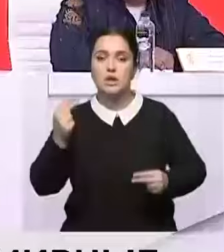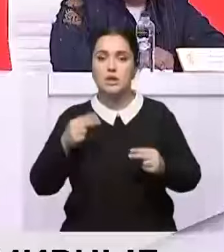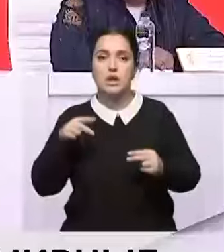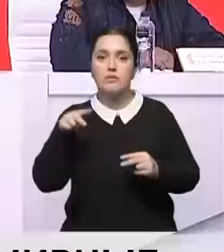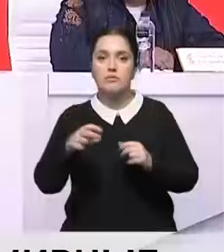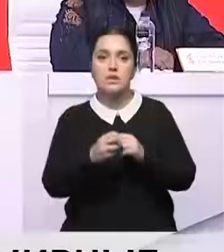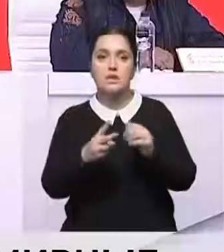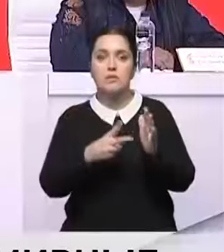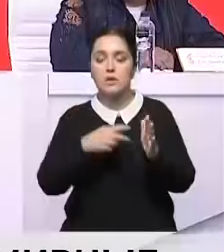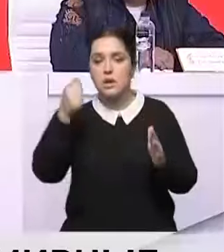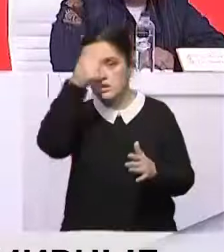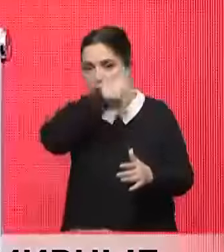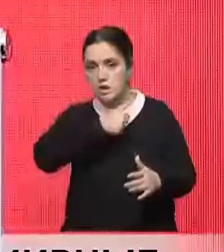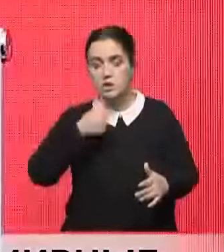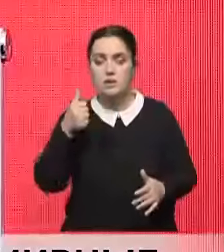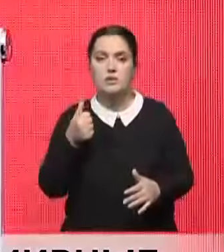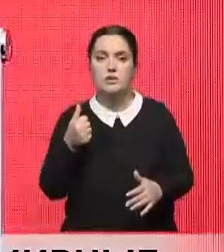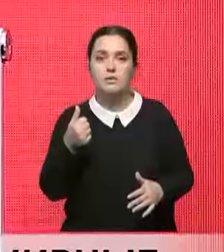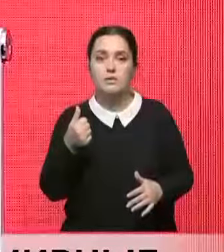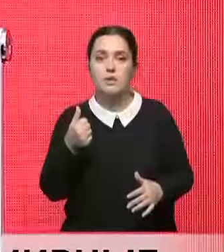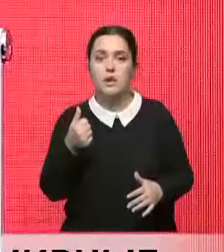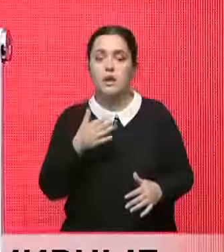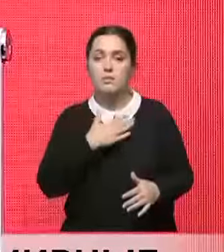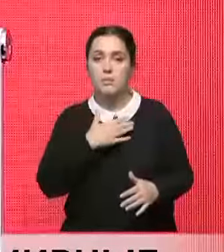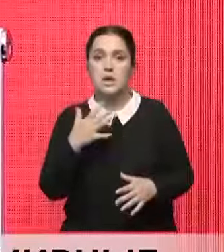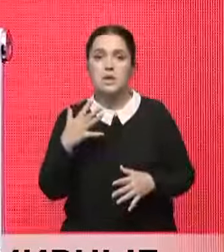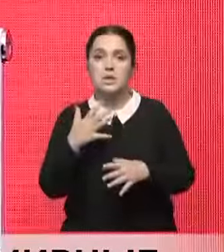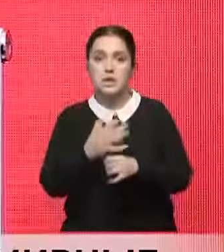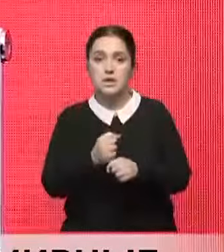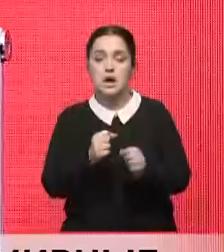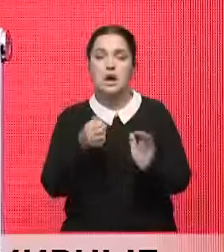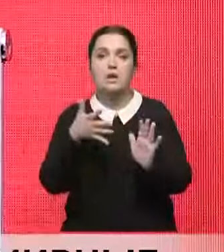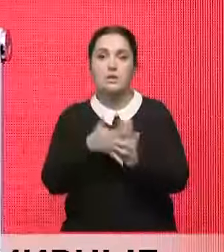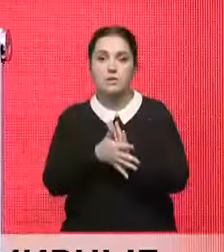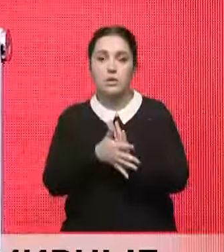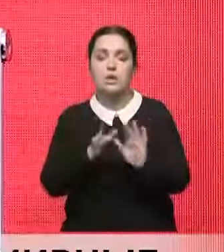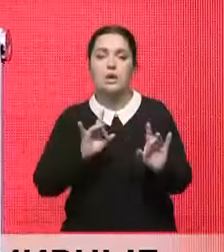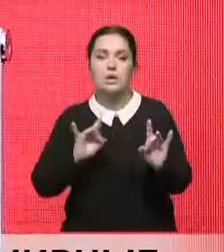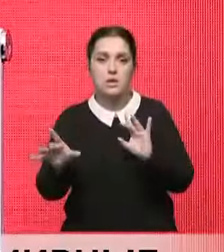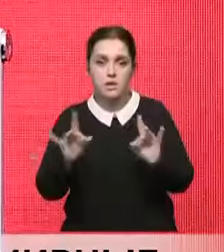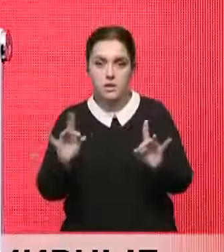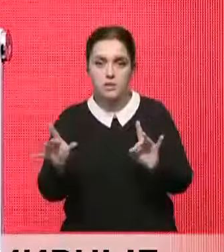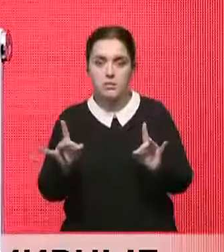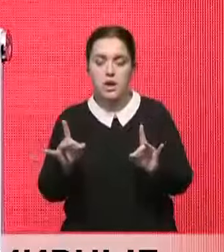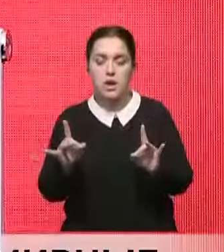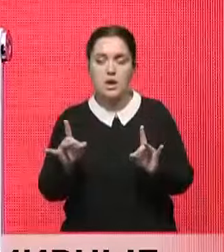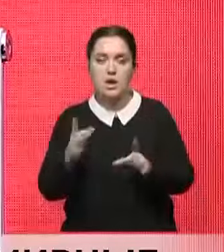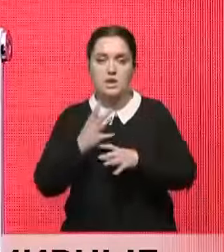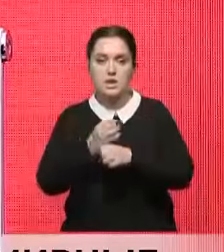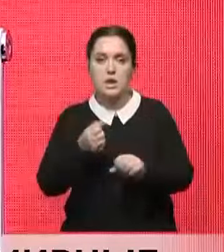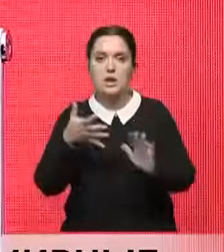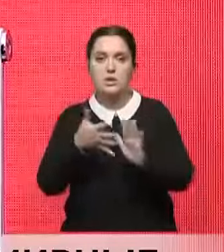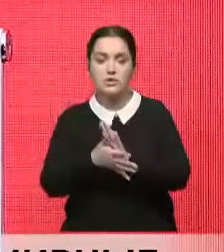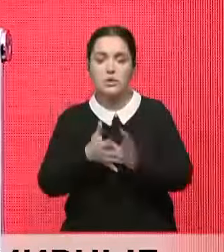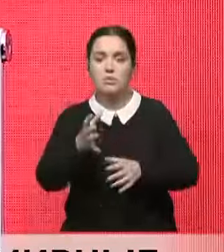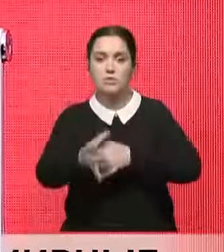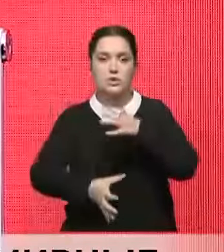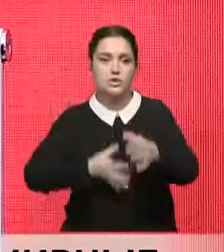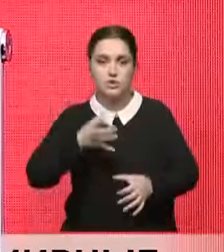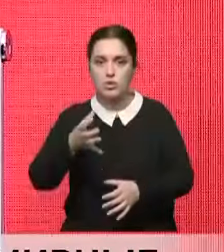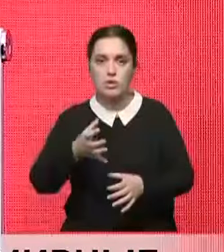2017 годов. Мы сократили расходы на рекламу, мы сократили расходы на